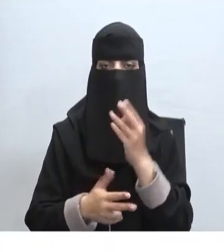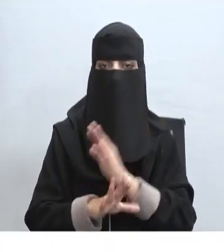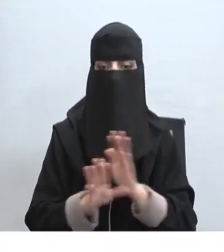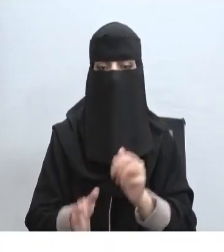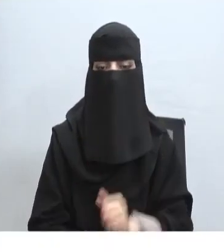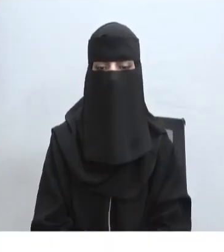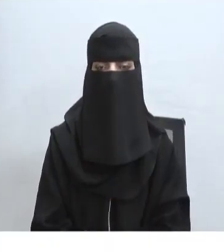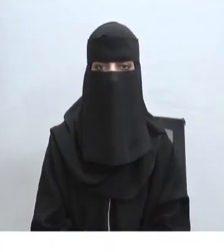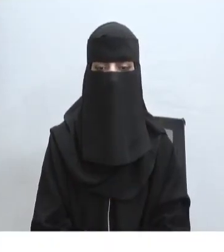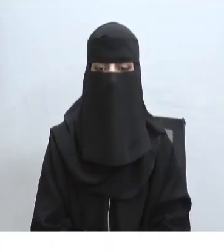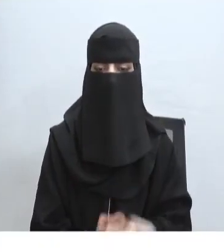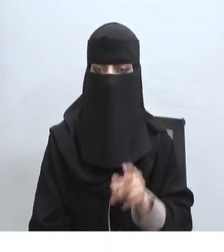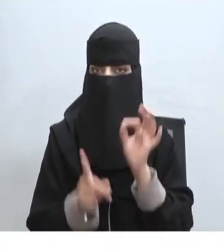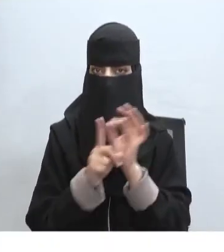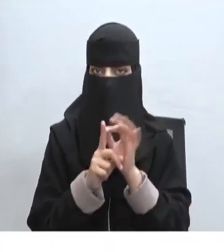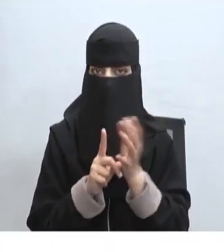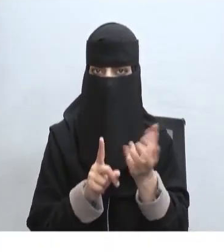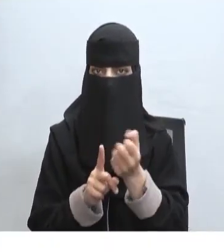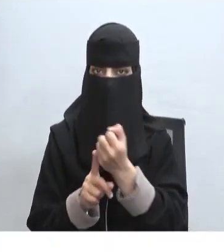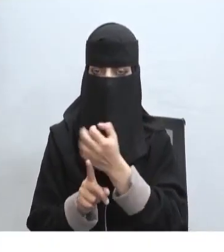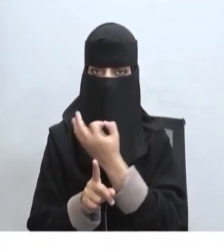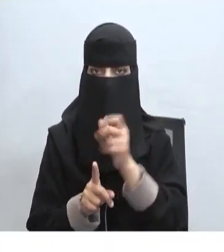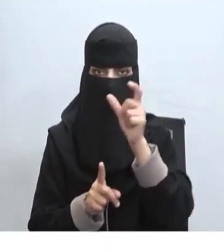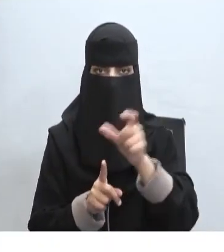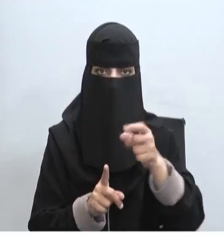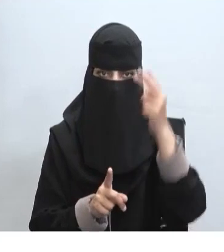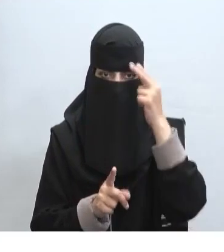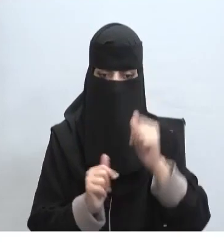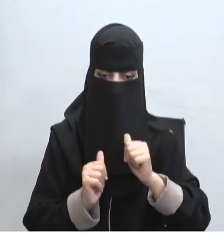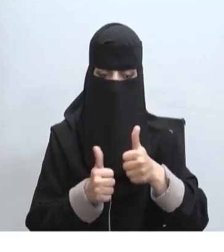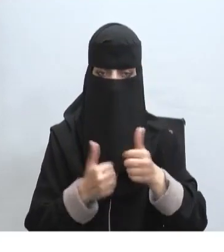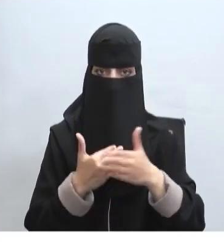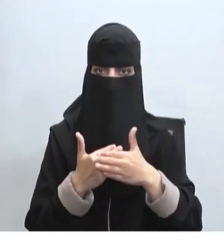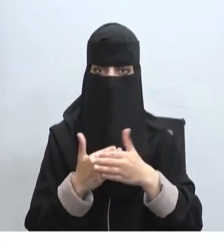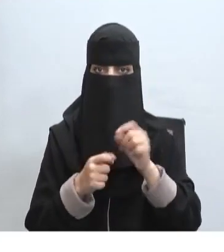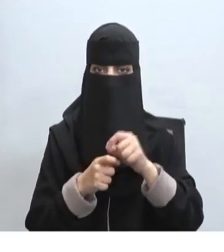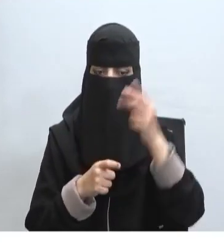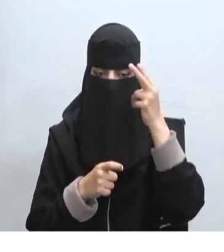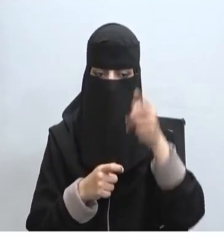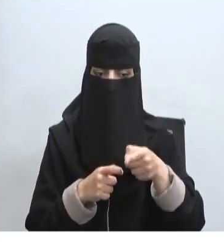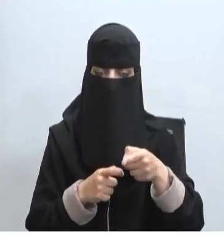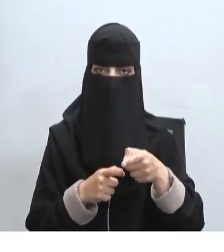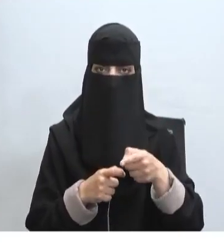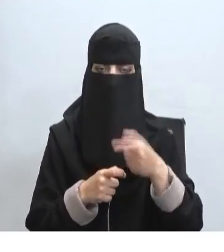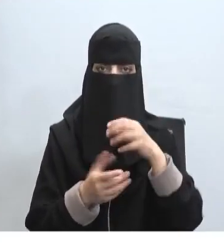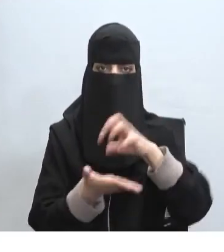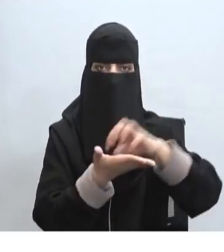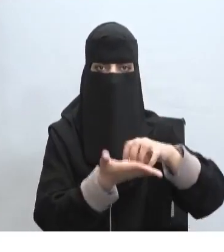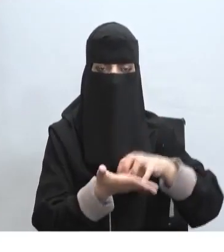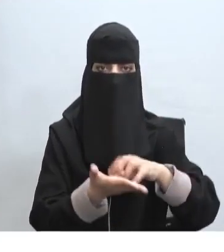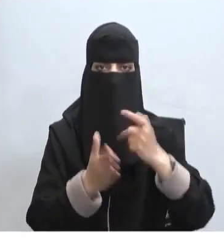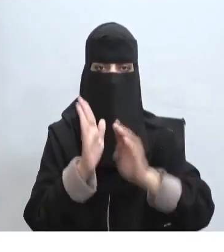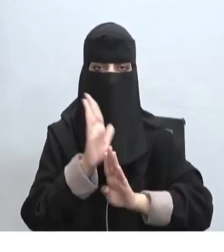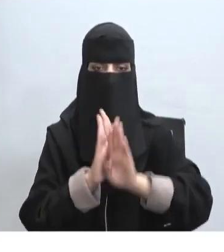فقط بهدف ضمان حصول جميع المواطنين السعوديين الذين ساهموا في خدمه الدوله او الجهات الاخرى على